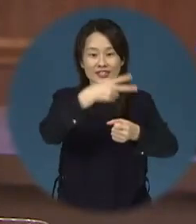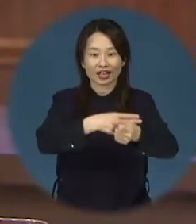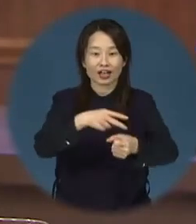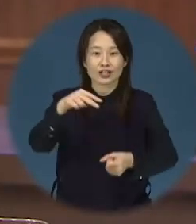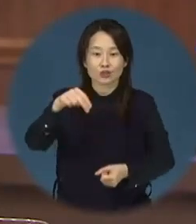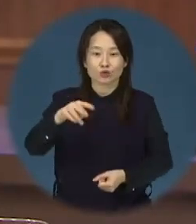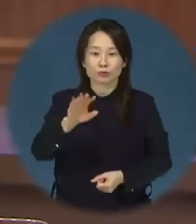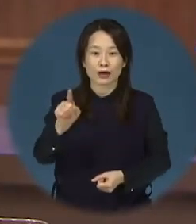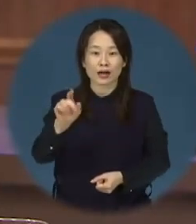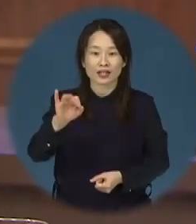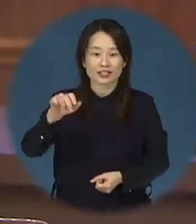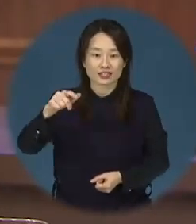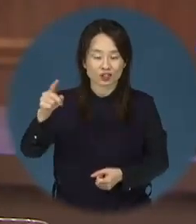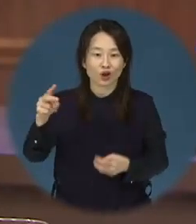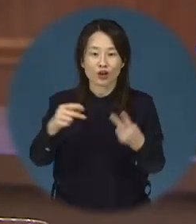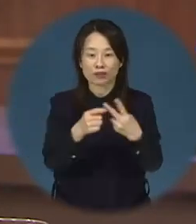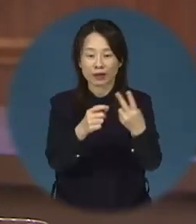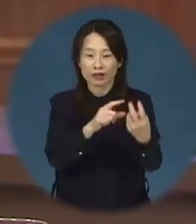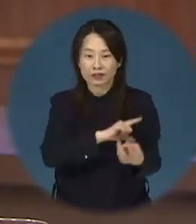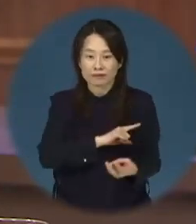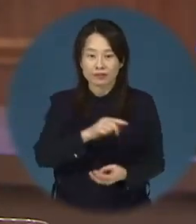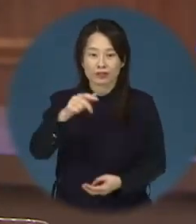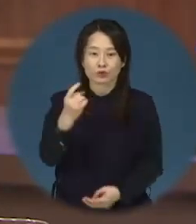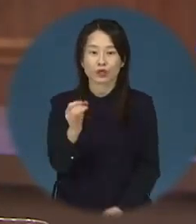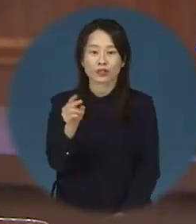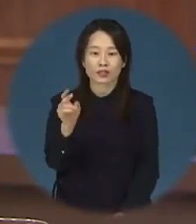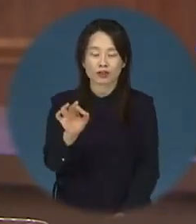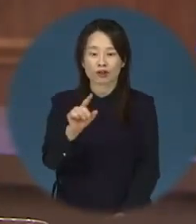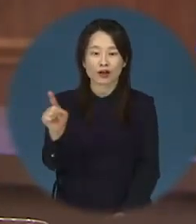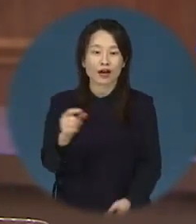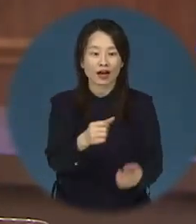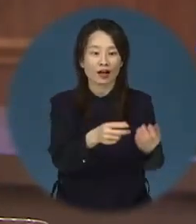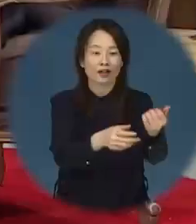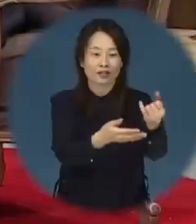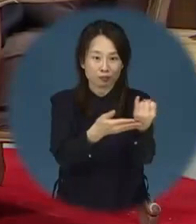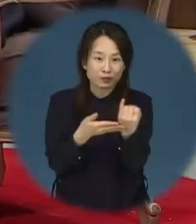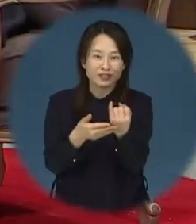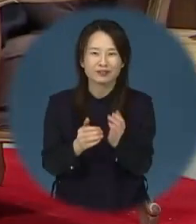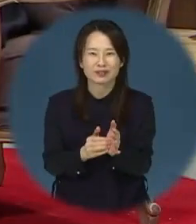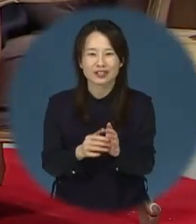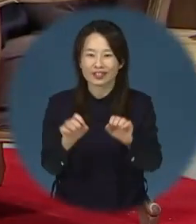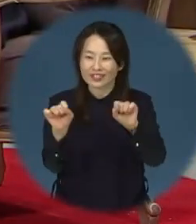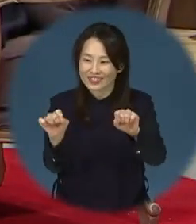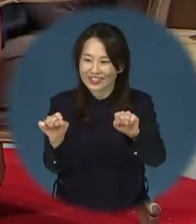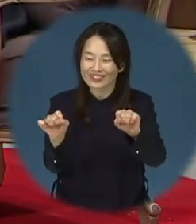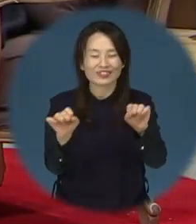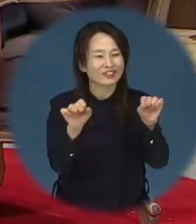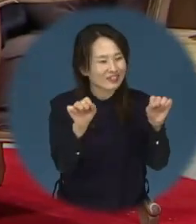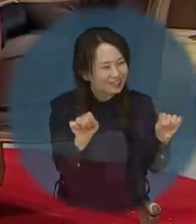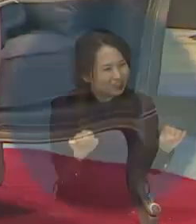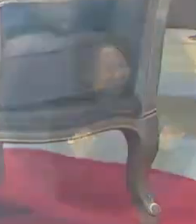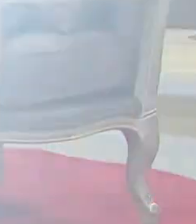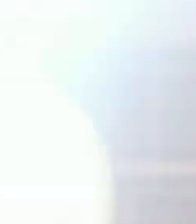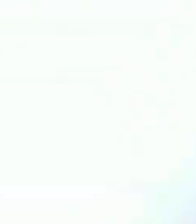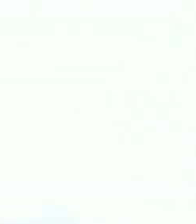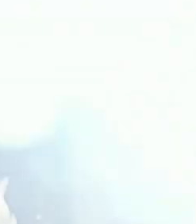별명으로 불리고 계신 내과 전문의 최영아 선생님입니다. 어서 오십시오. 안녕하세요. 예.